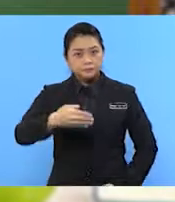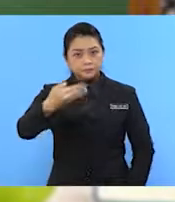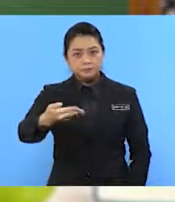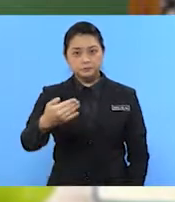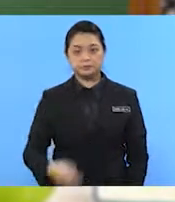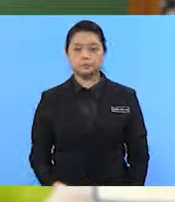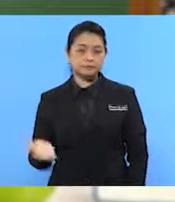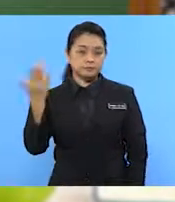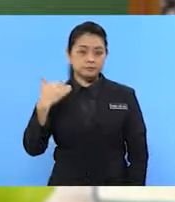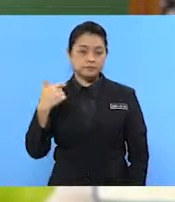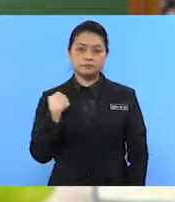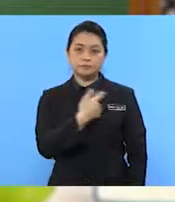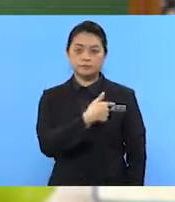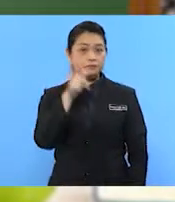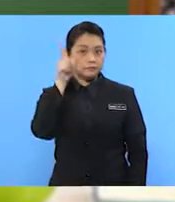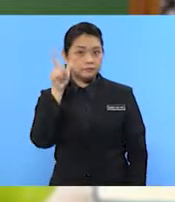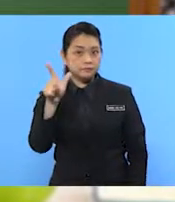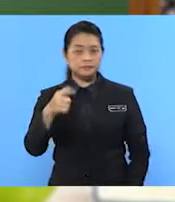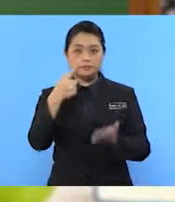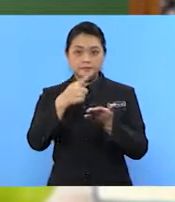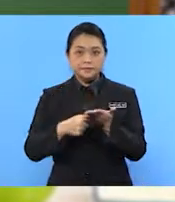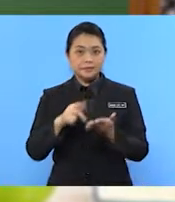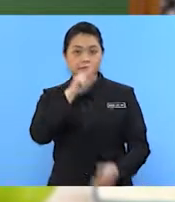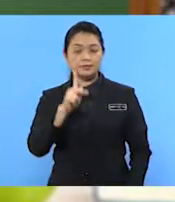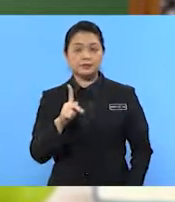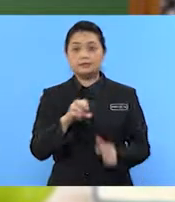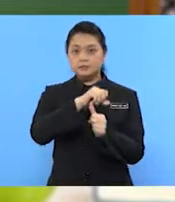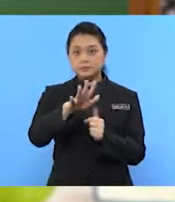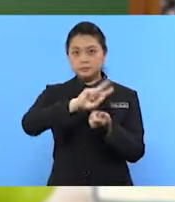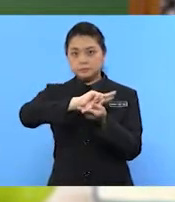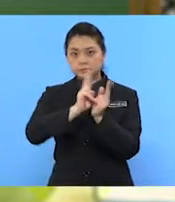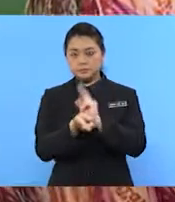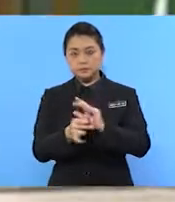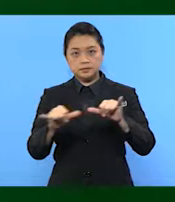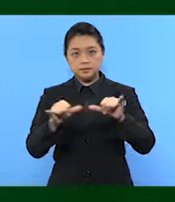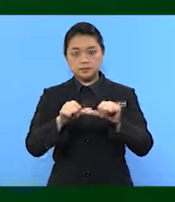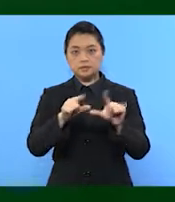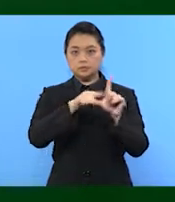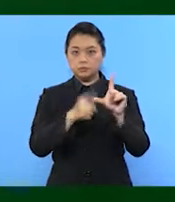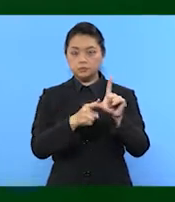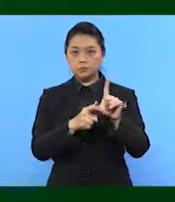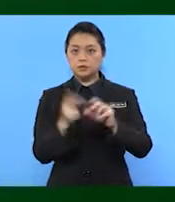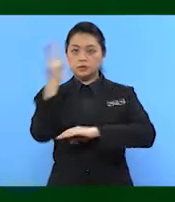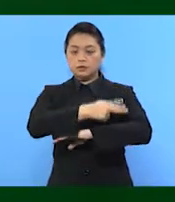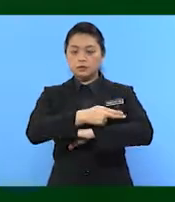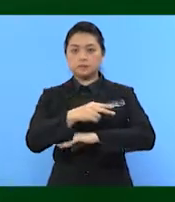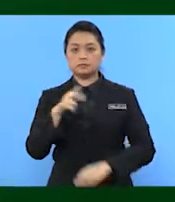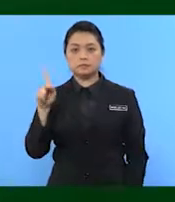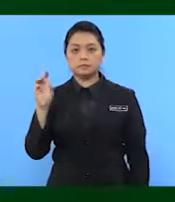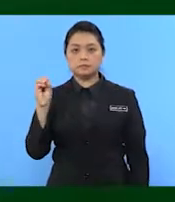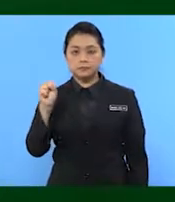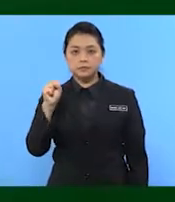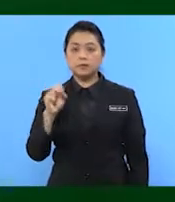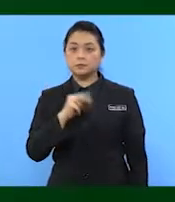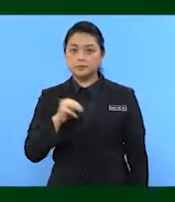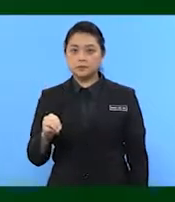Seterusnya, marilah kita lihat apakah kesan perubahan saiz sudut terhadap nilai kosinus.